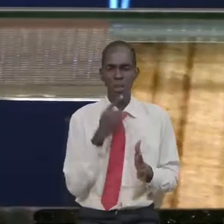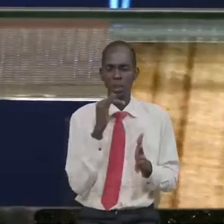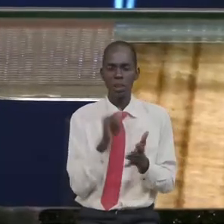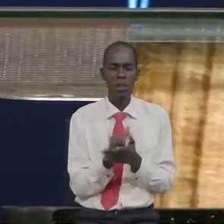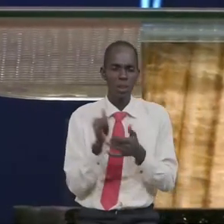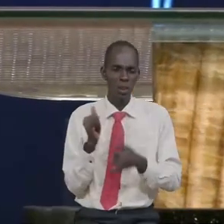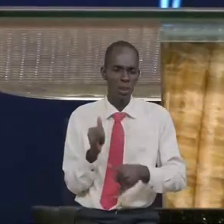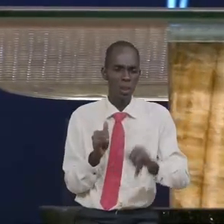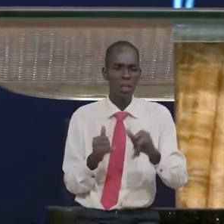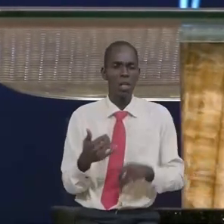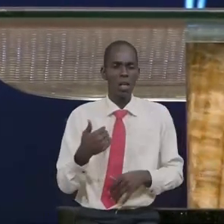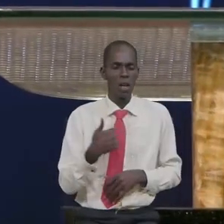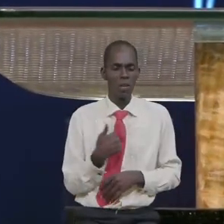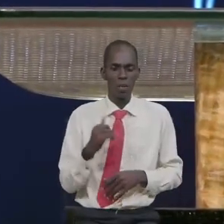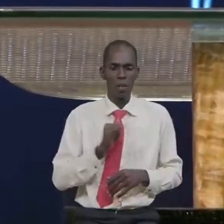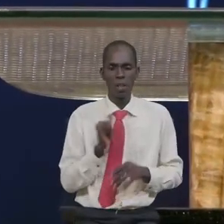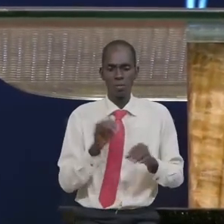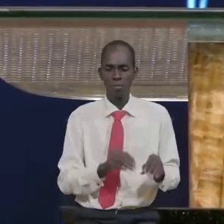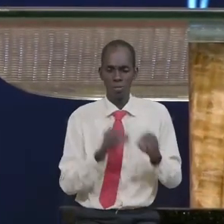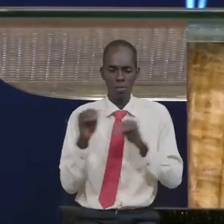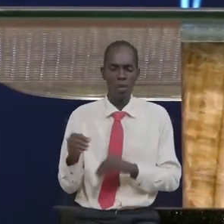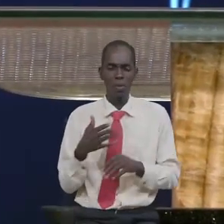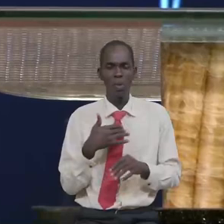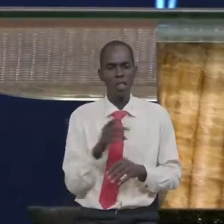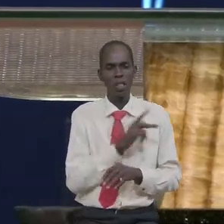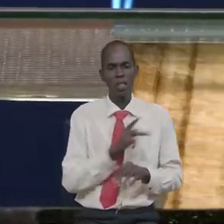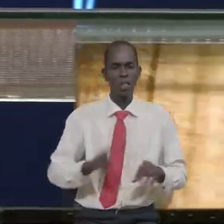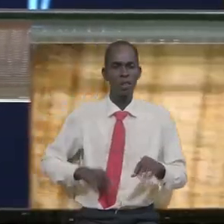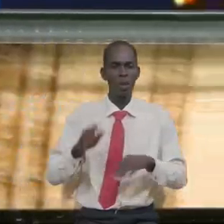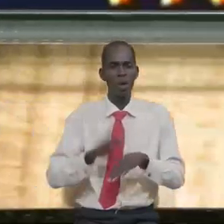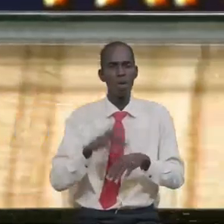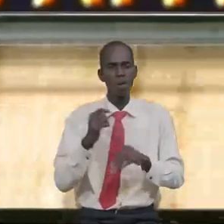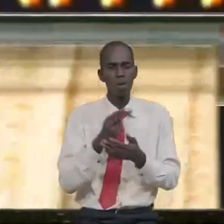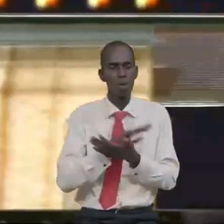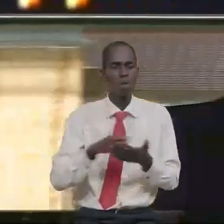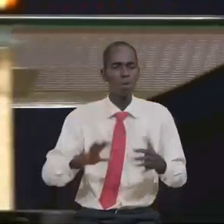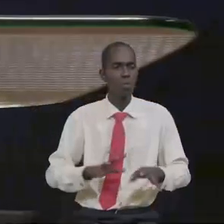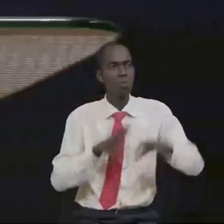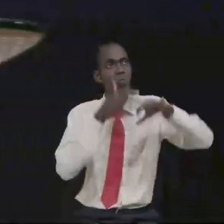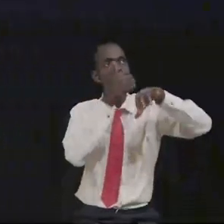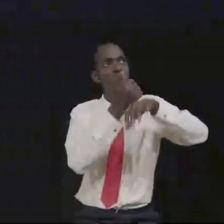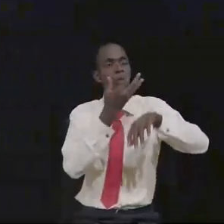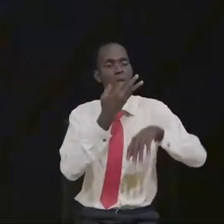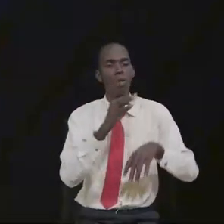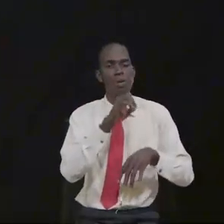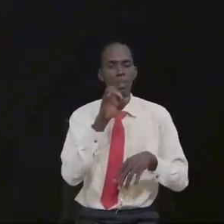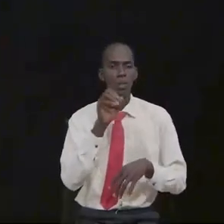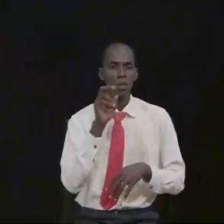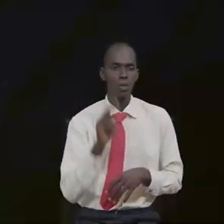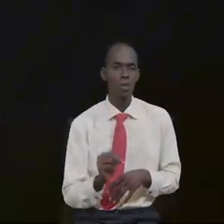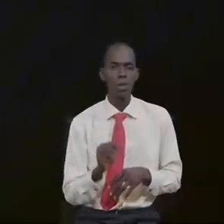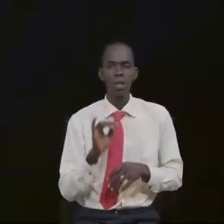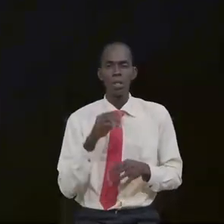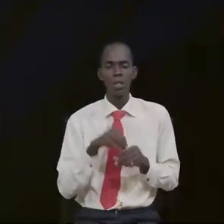seigneurs, et dit ici, c'est moi qui ai oint mon roi sur Sion, ma montagne